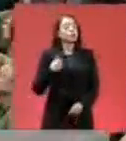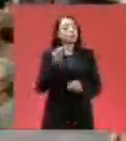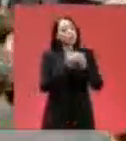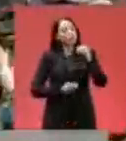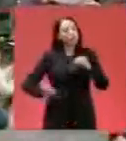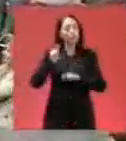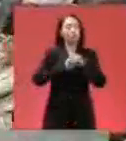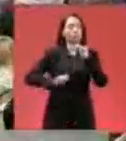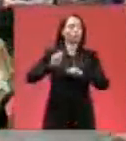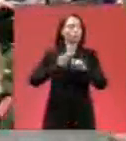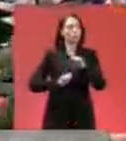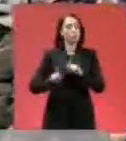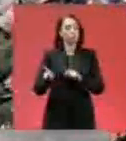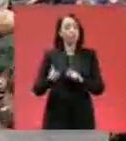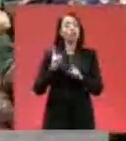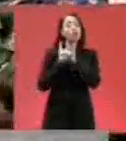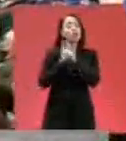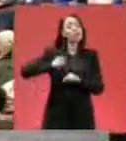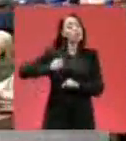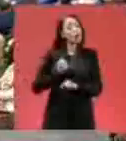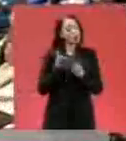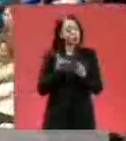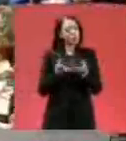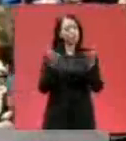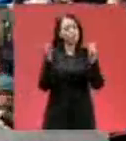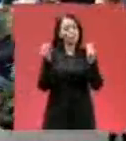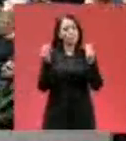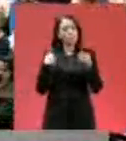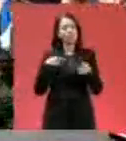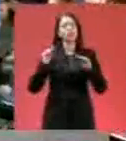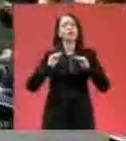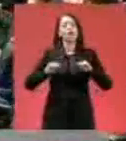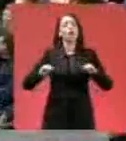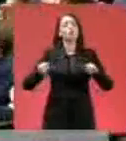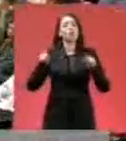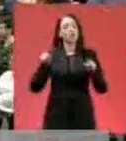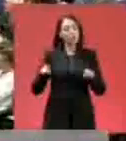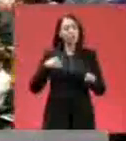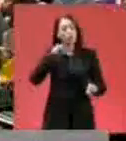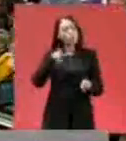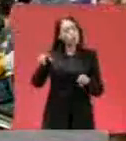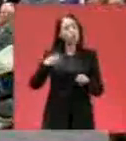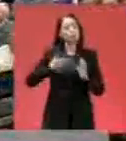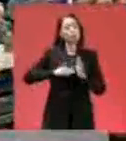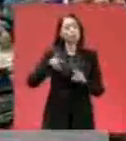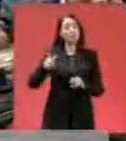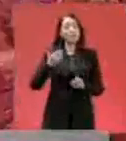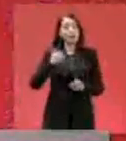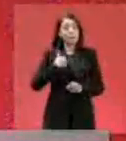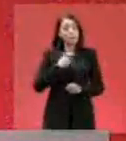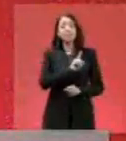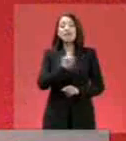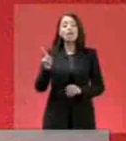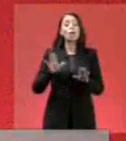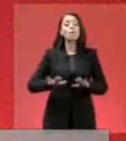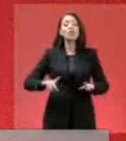Αναβαθμίσαμε την ειδική αγωγή με χιλιάδες εκπαιδευτικούς με μόνιμο προσωπικό, γιατί για μας κανένα παιδί